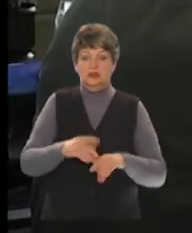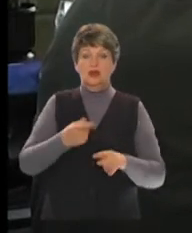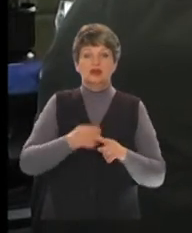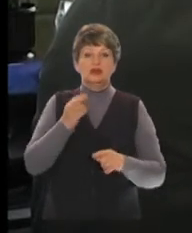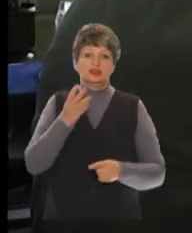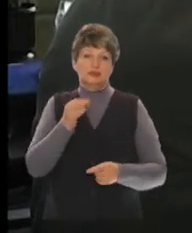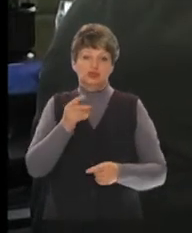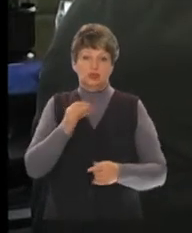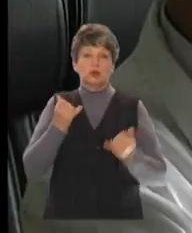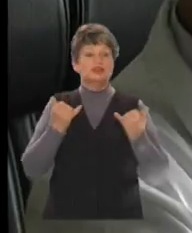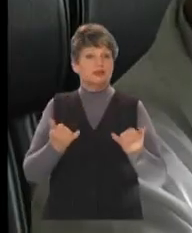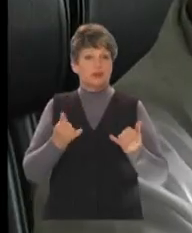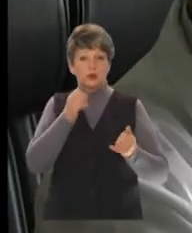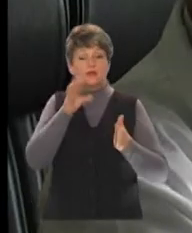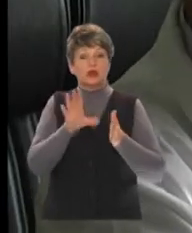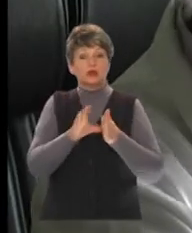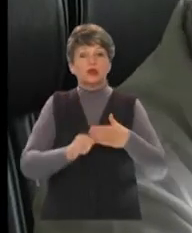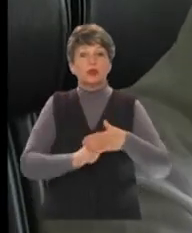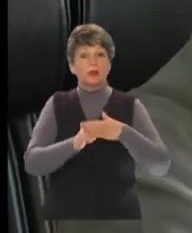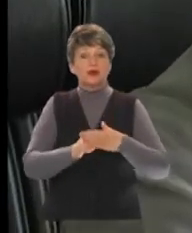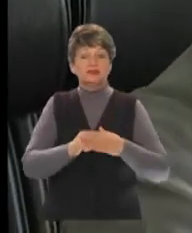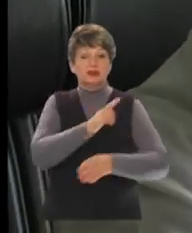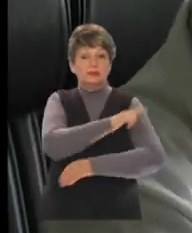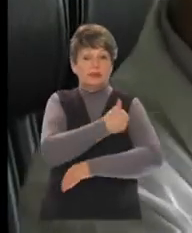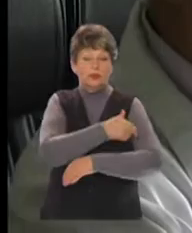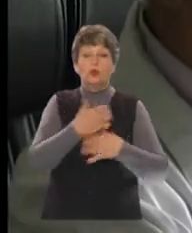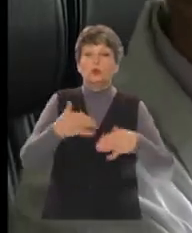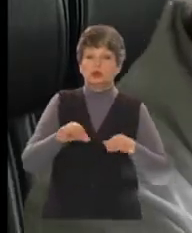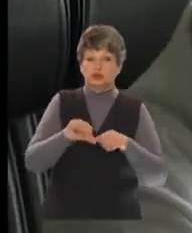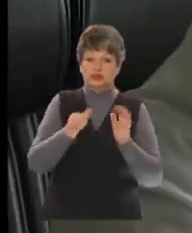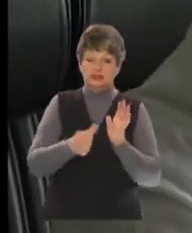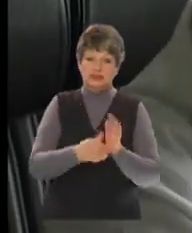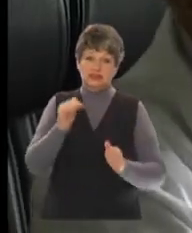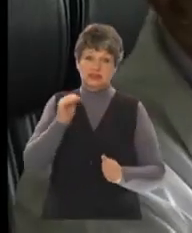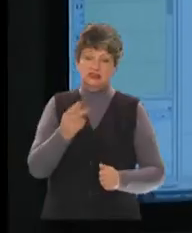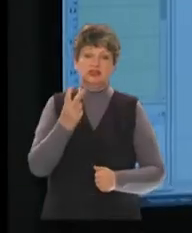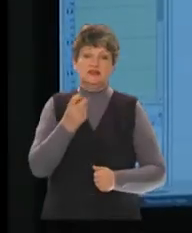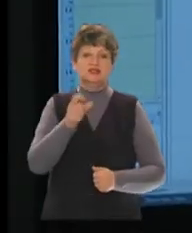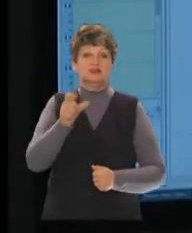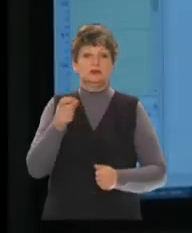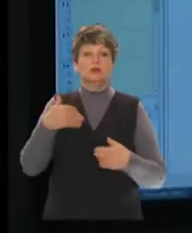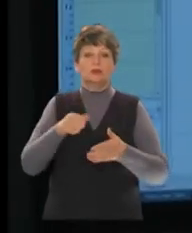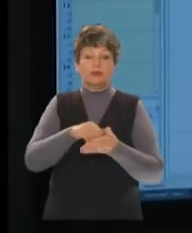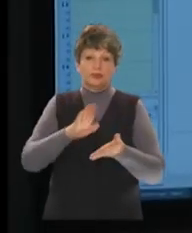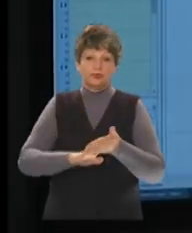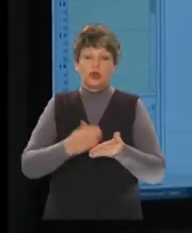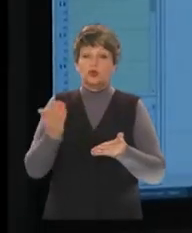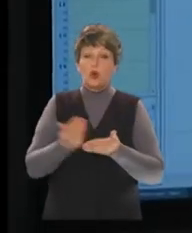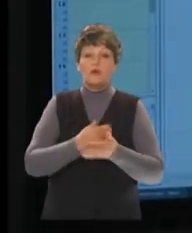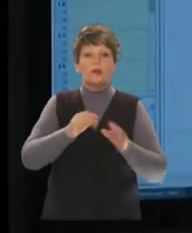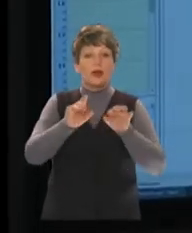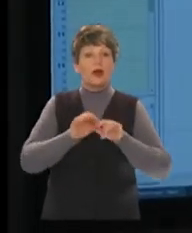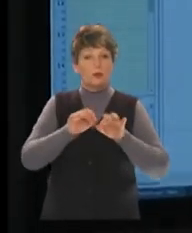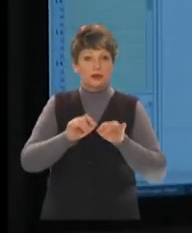номер 1 Михайло Шевченко. Сьогодні в електронній базі поліклініки вже 16 200 пацієнтів. Заклад оснащений